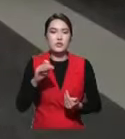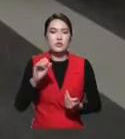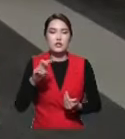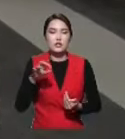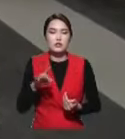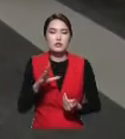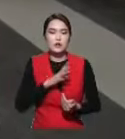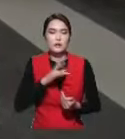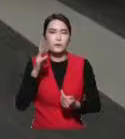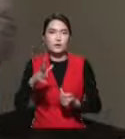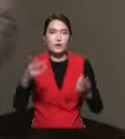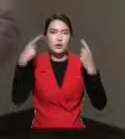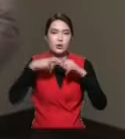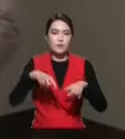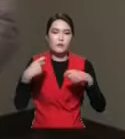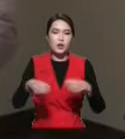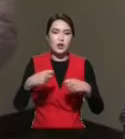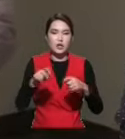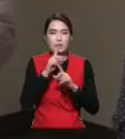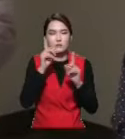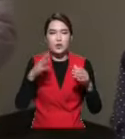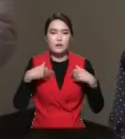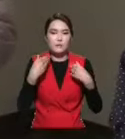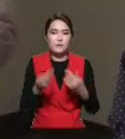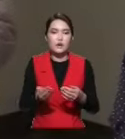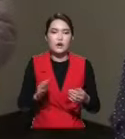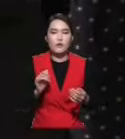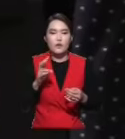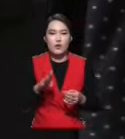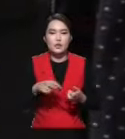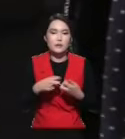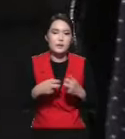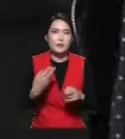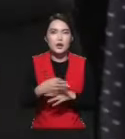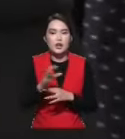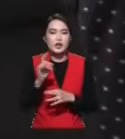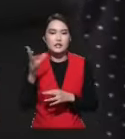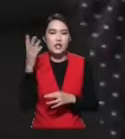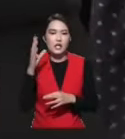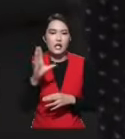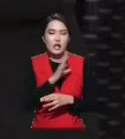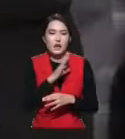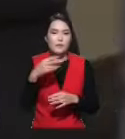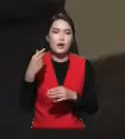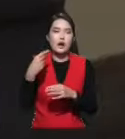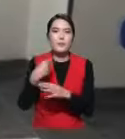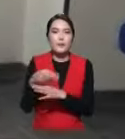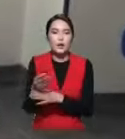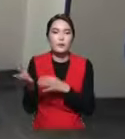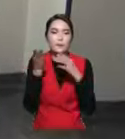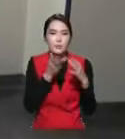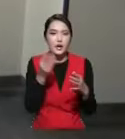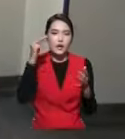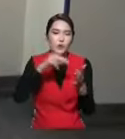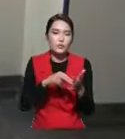недвижимость была в аресте. Ее распродавала якобы представитель фонда проблемных кредитов из Алматы. Покупателей привлекла стоимость.